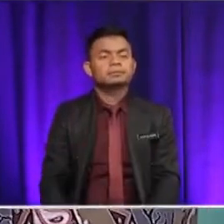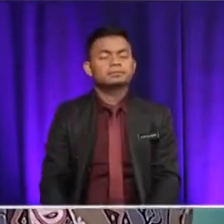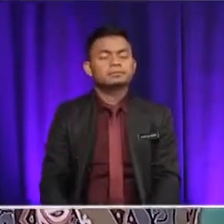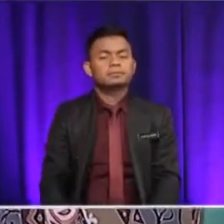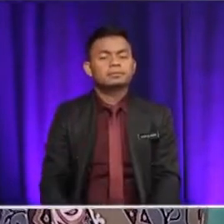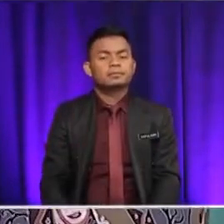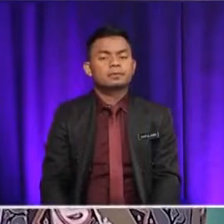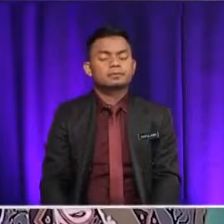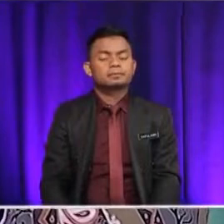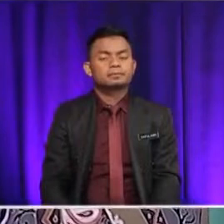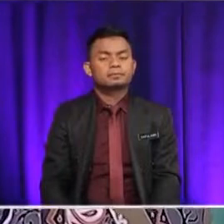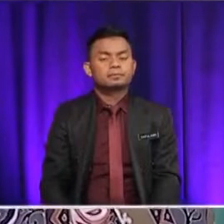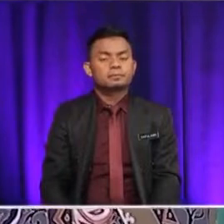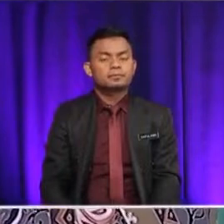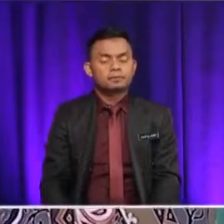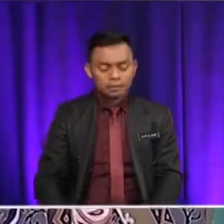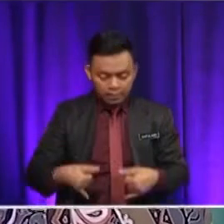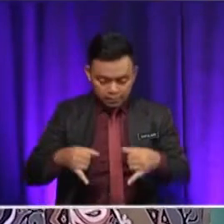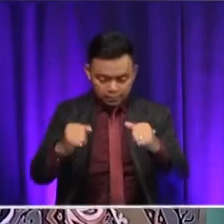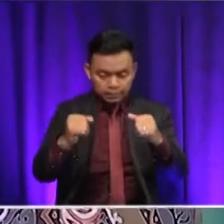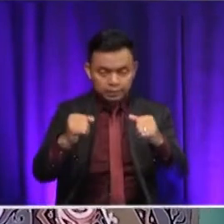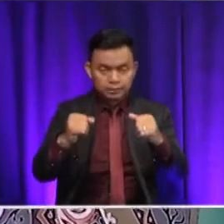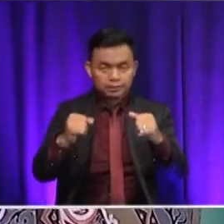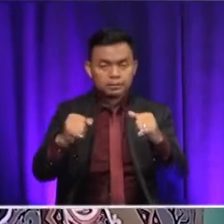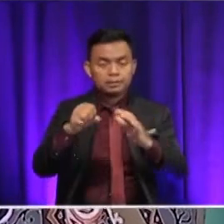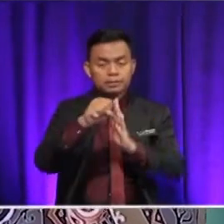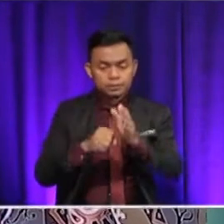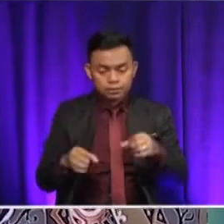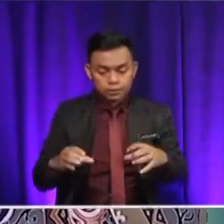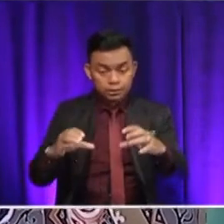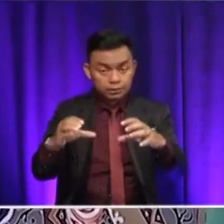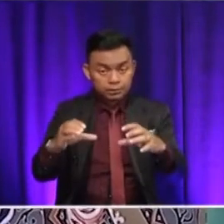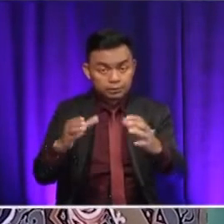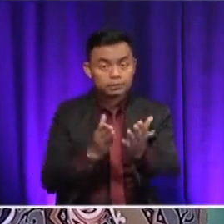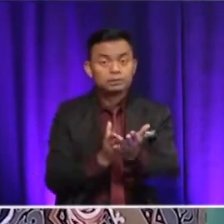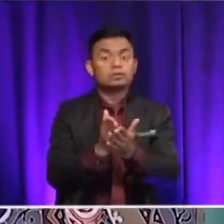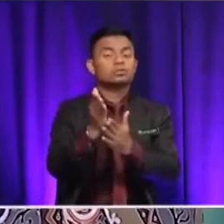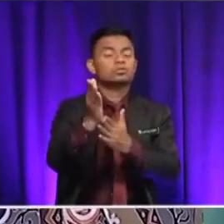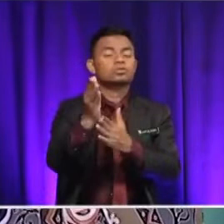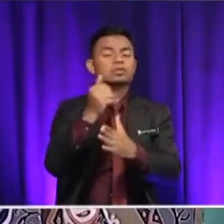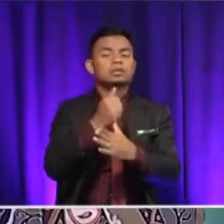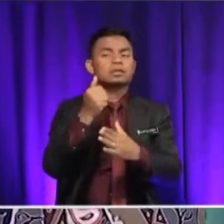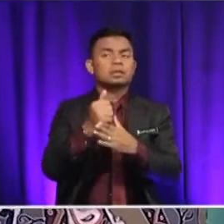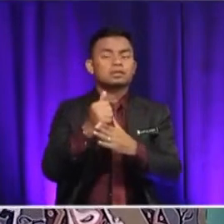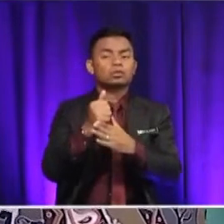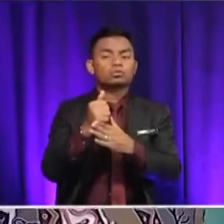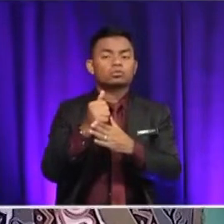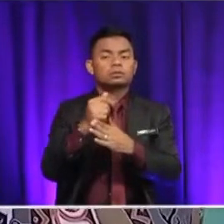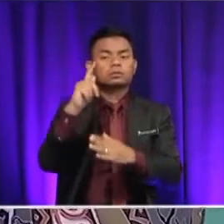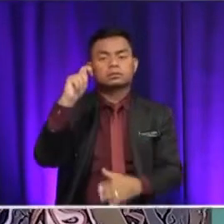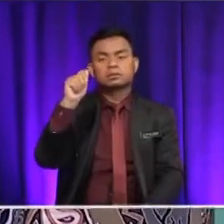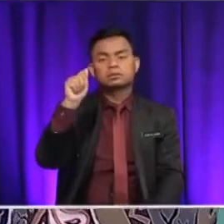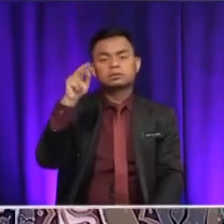bekalan air dialirkan secara terus ataupun daripada tangki. Okey, yang kedua, kerja-kerja pemasangan